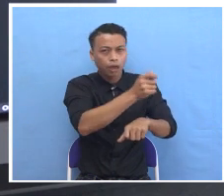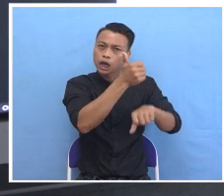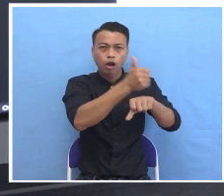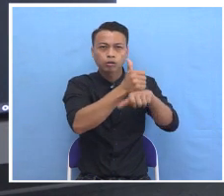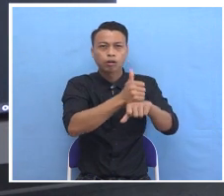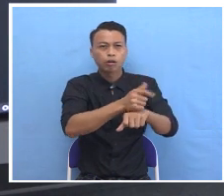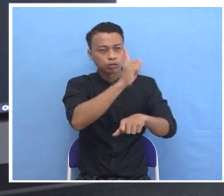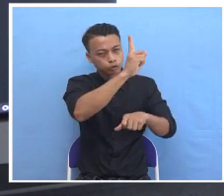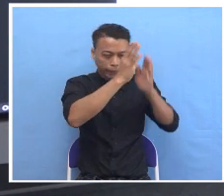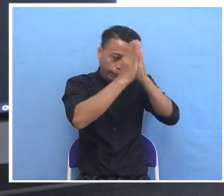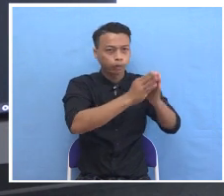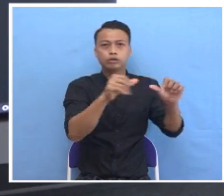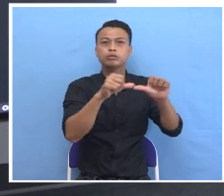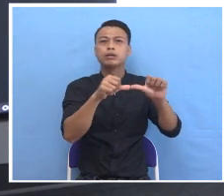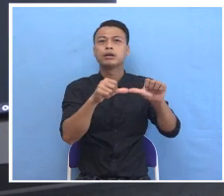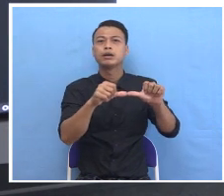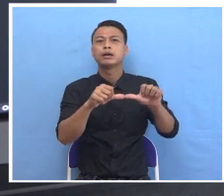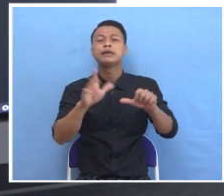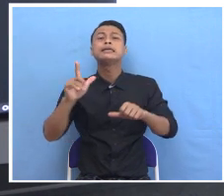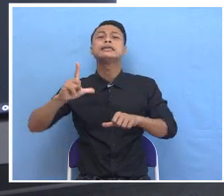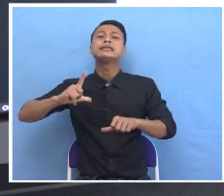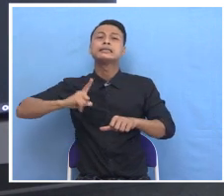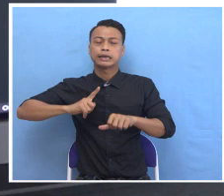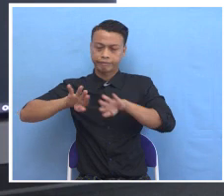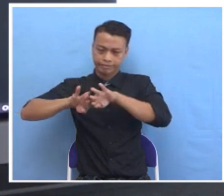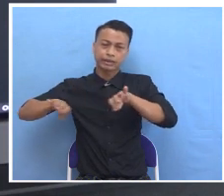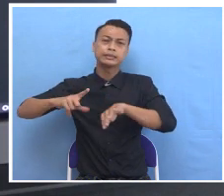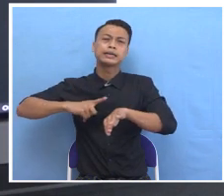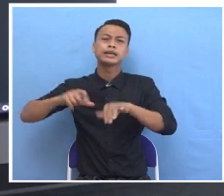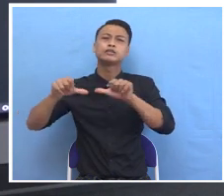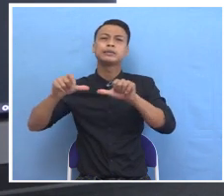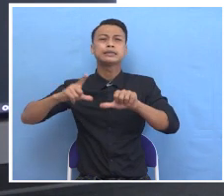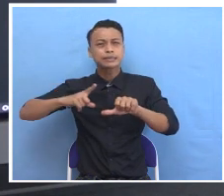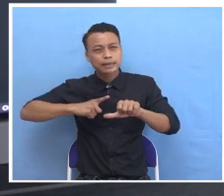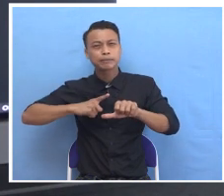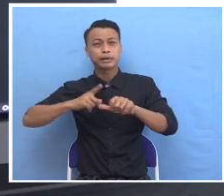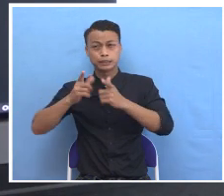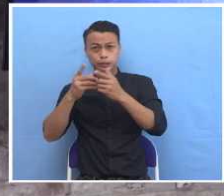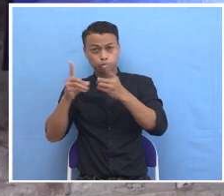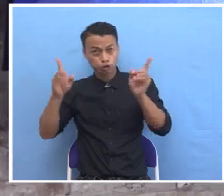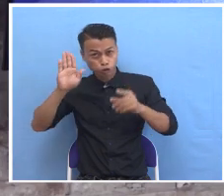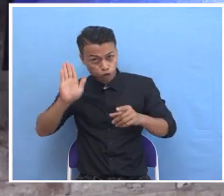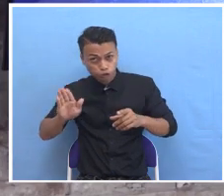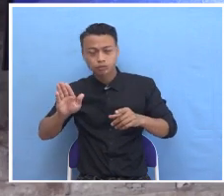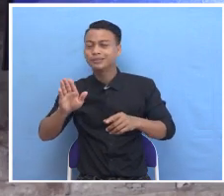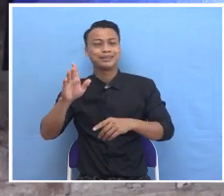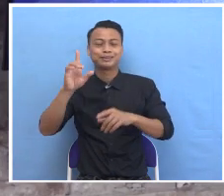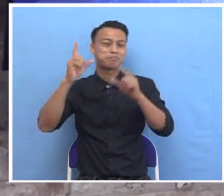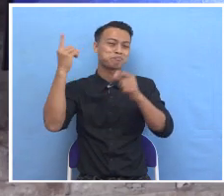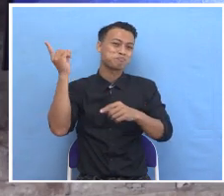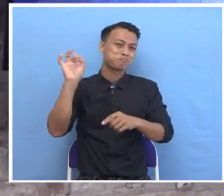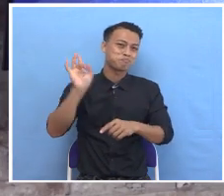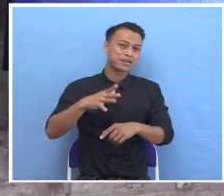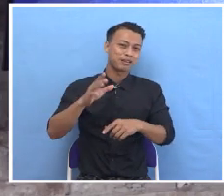တက်မတော်ဆိုမှာခေါင်းဆောင်ဆိုတာကအသွေးတစံတမိတ်မြောက်ကိုသူကဒီမိုကရေစီဘလောက်ပဲရှိတယ်ပြောအဲ့တော့တက်မတော်ရဲ့ key ခေါင်းဆောင်ဟာတိုင်း